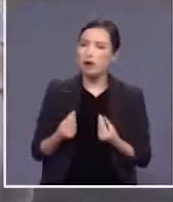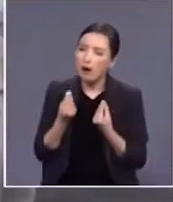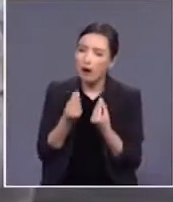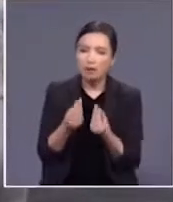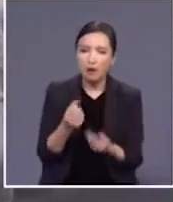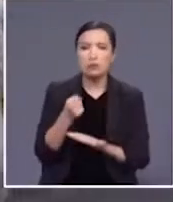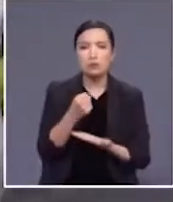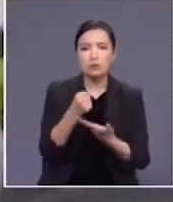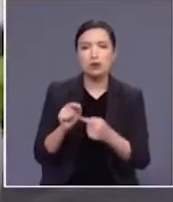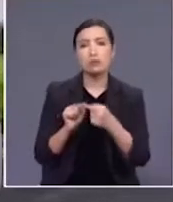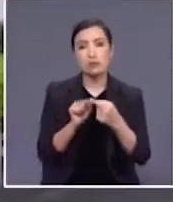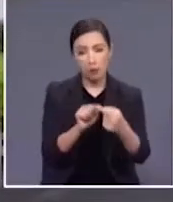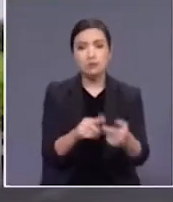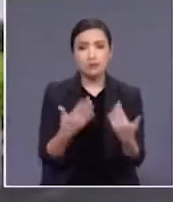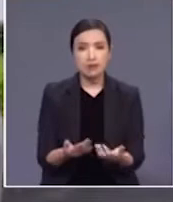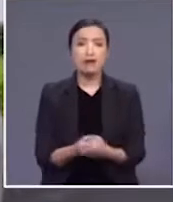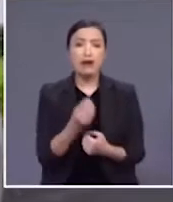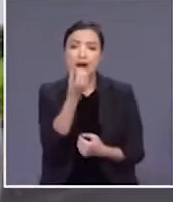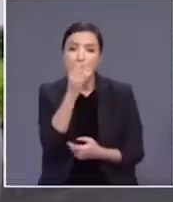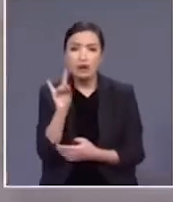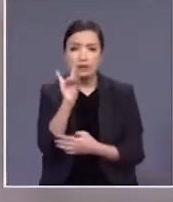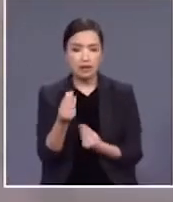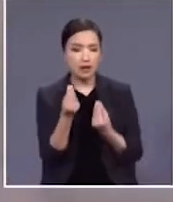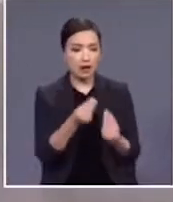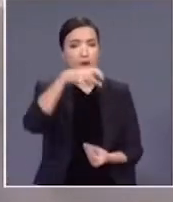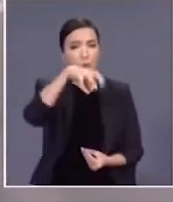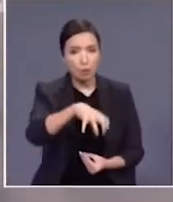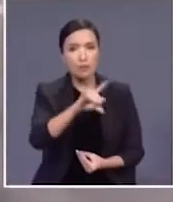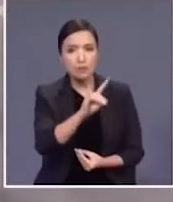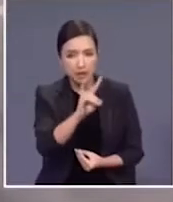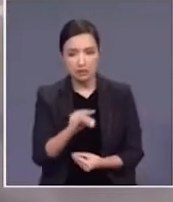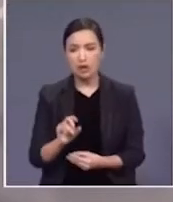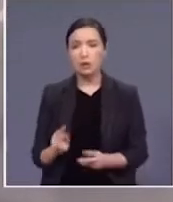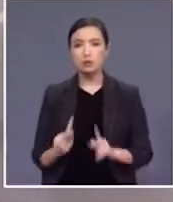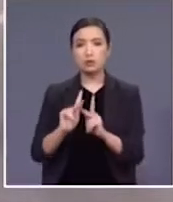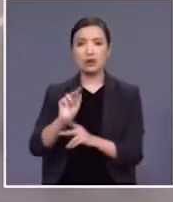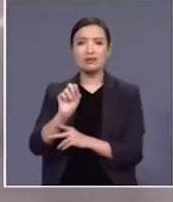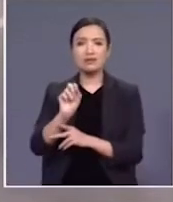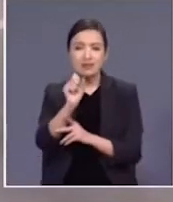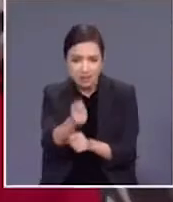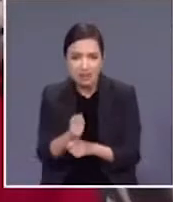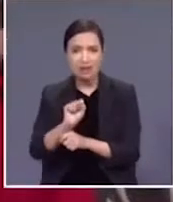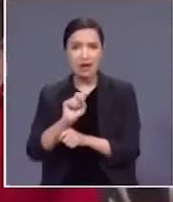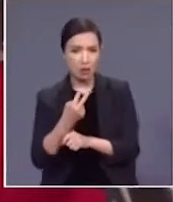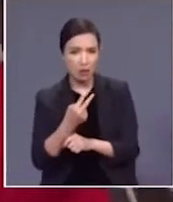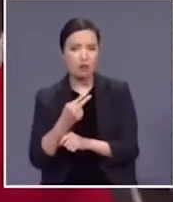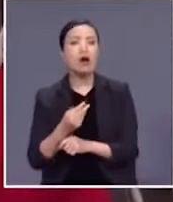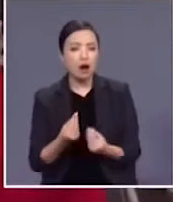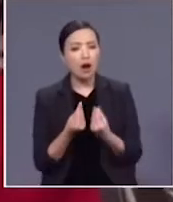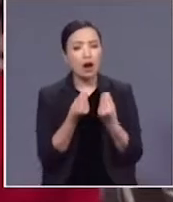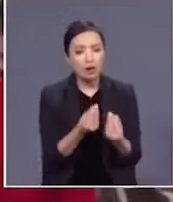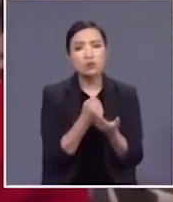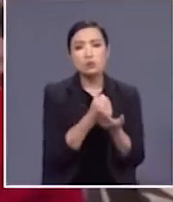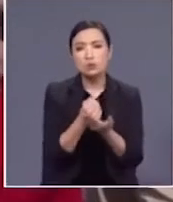มทั้งพระราชทานอาหารสัตว์ให้กรมปศุสัตว์กระทรวงเกษตรและสหกรณ์นำไปช่วยเหลือเกษตรกรผู้เลี้ยงสัตว์ที่